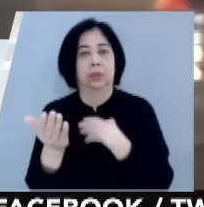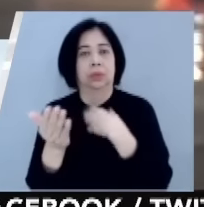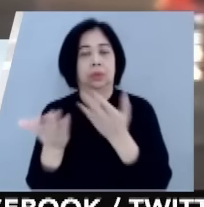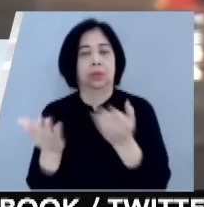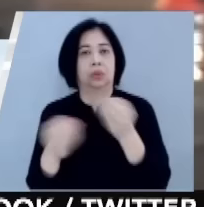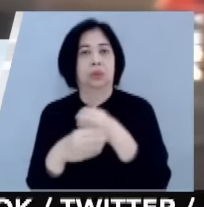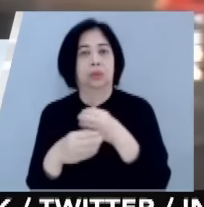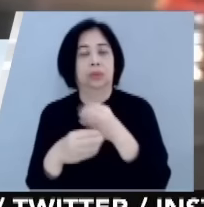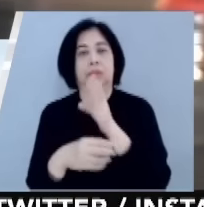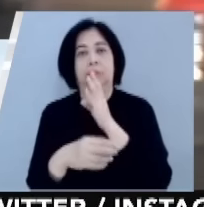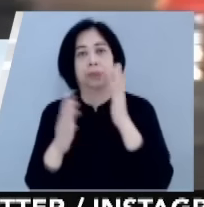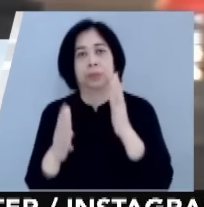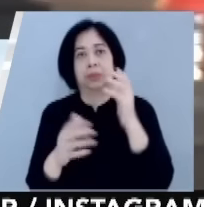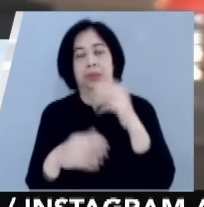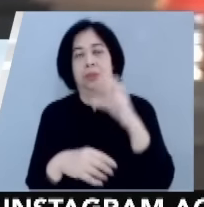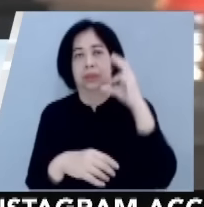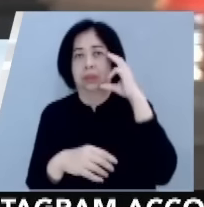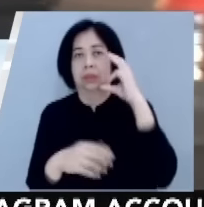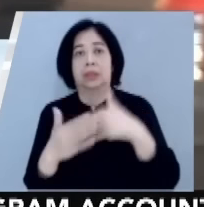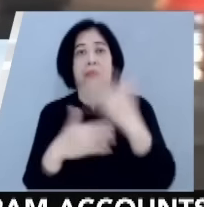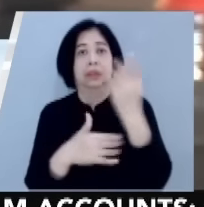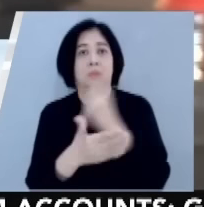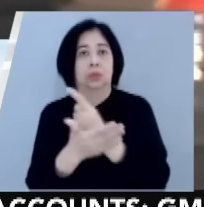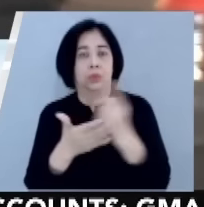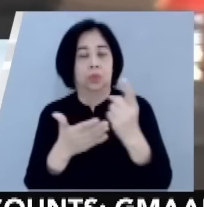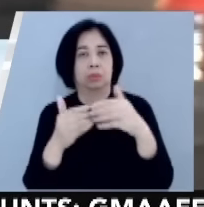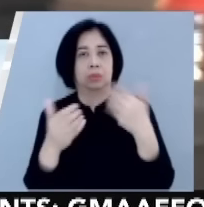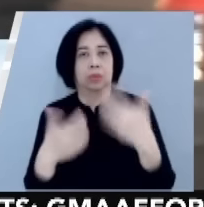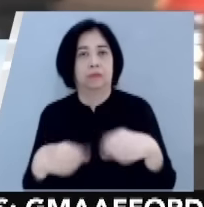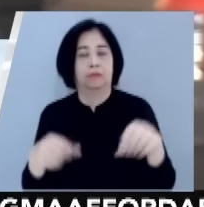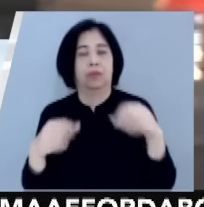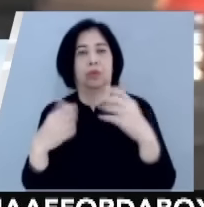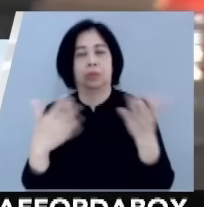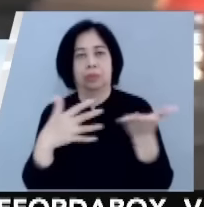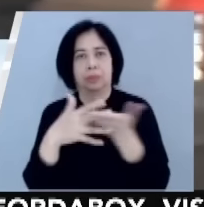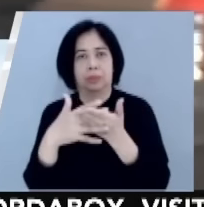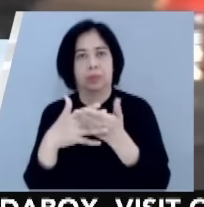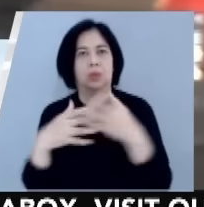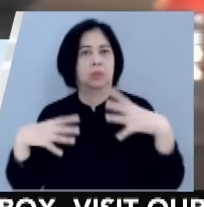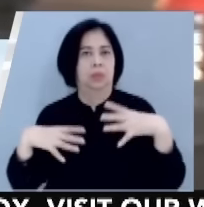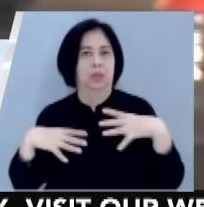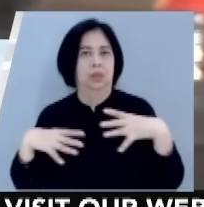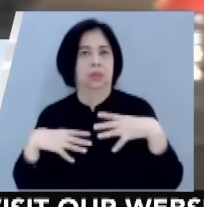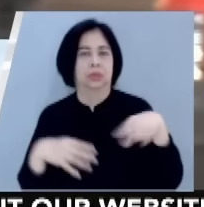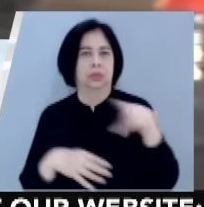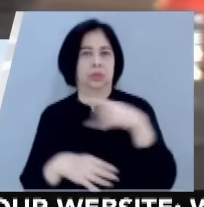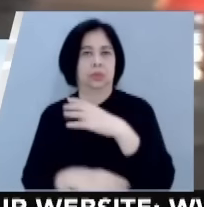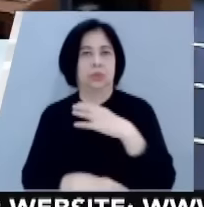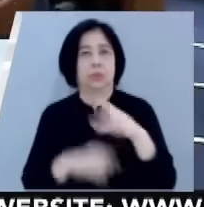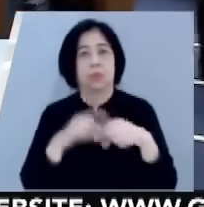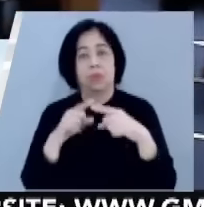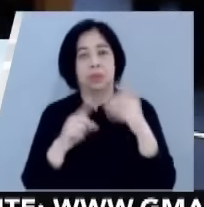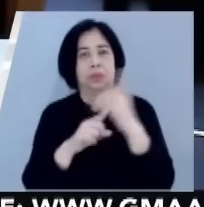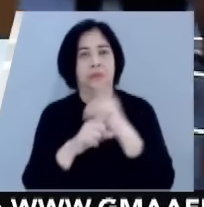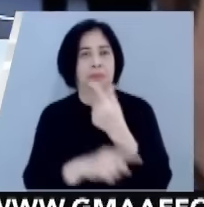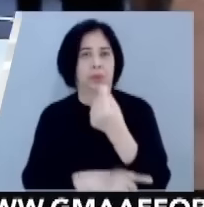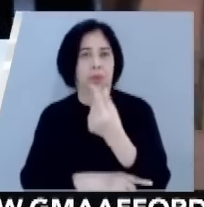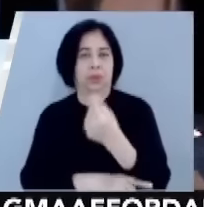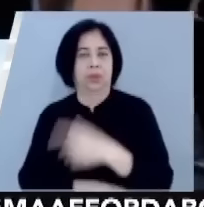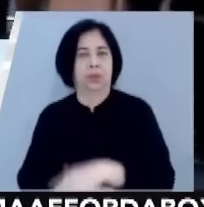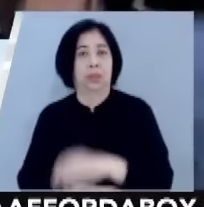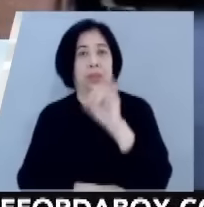Speaker sa susunod na linggo bago nakatakdang mag-recess o magbakasyon ng Kongreso sa December 20. Kapag